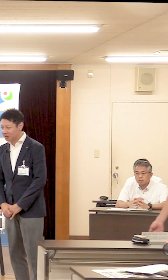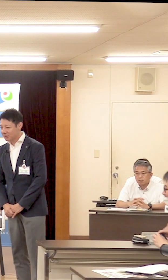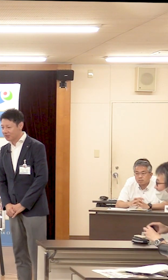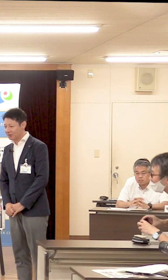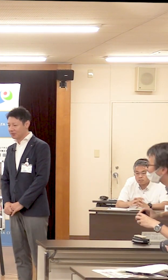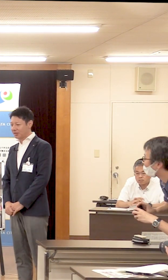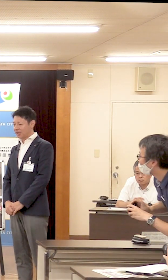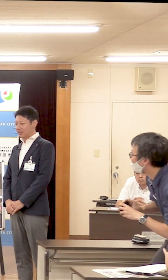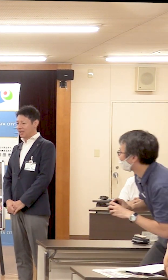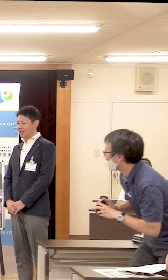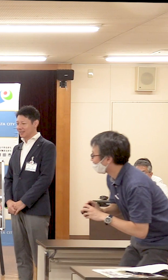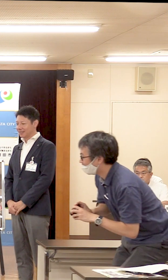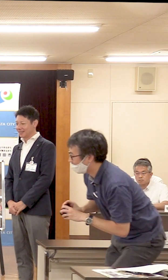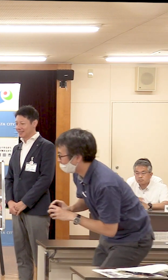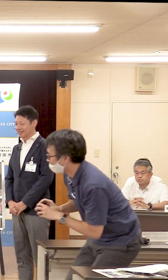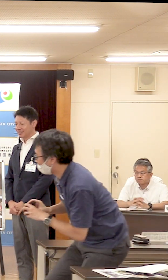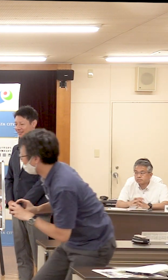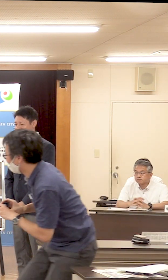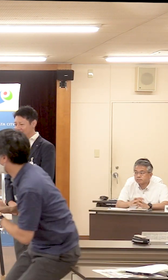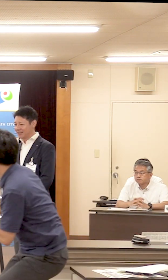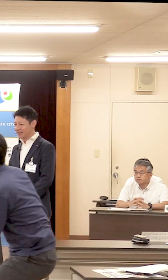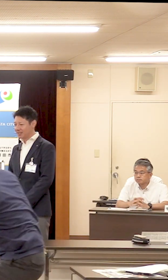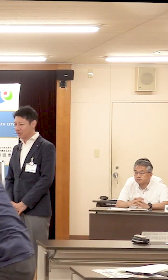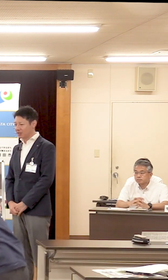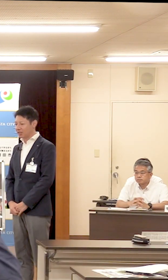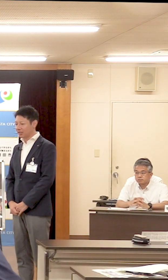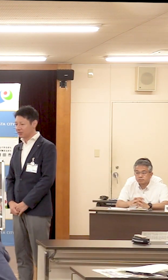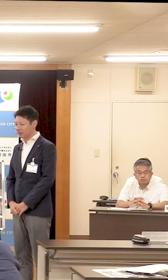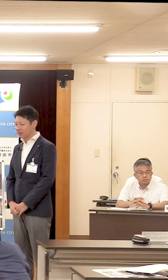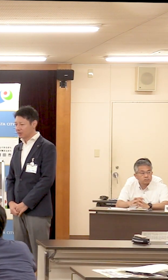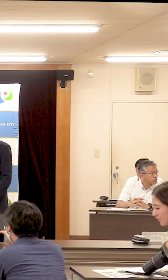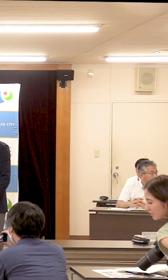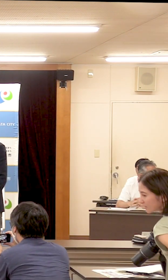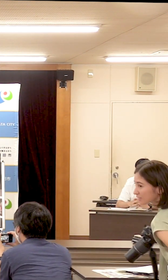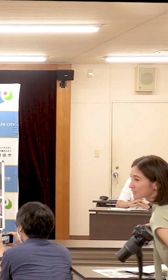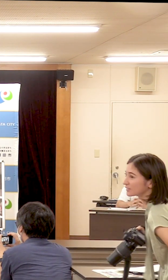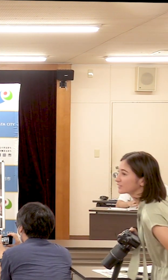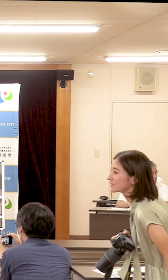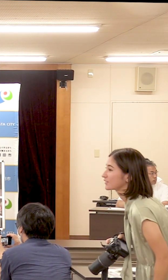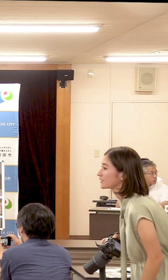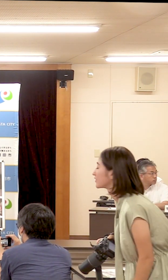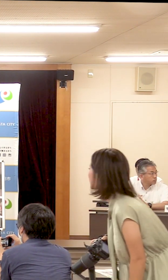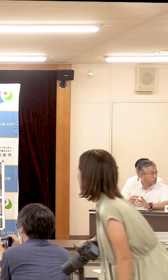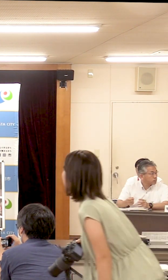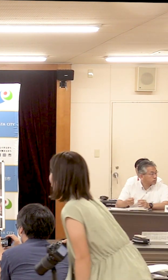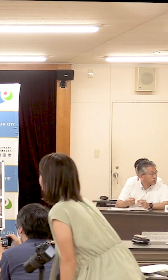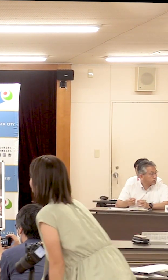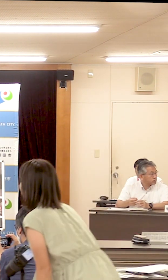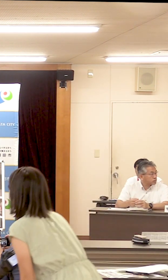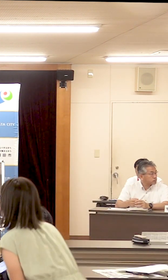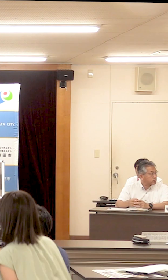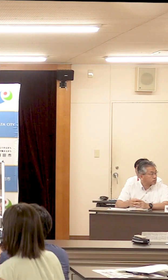これで僕をこうやって認識をしていただく、こうやって追ってくれるということですね。